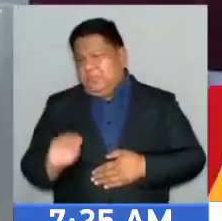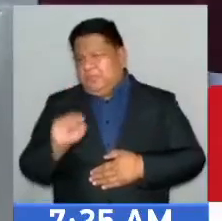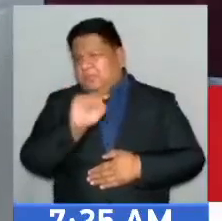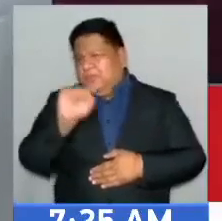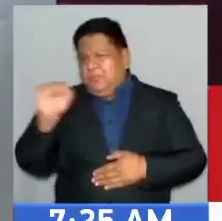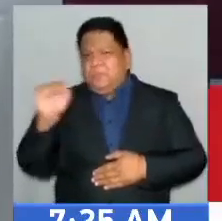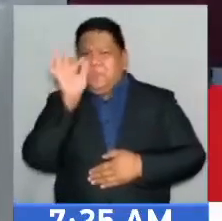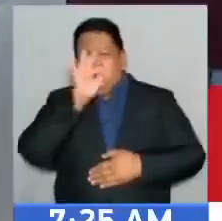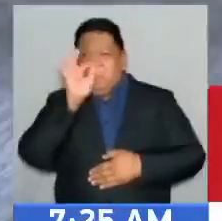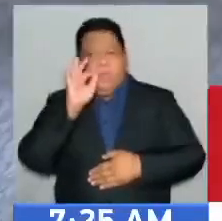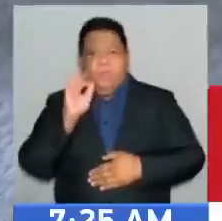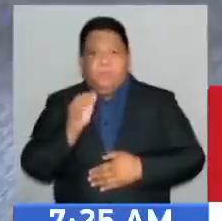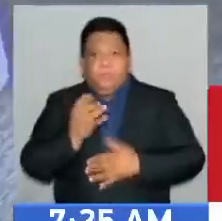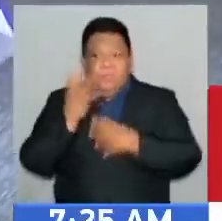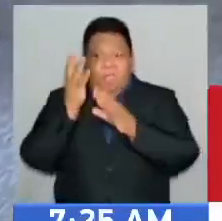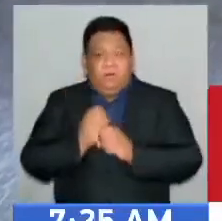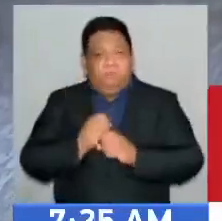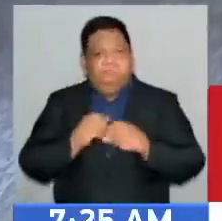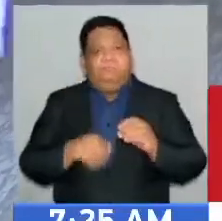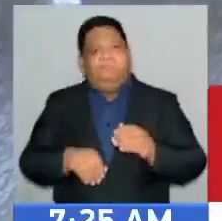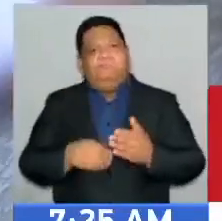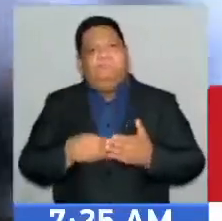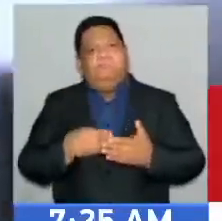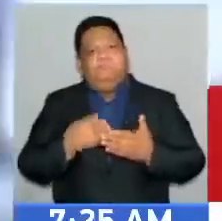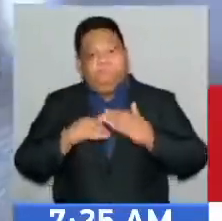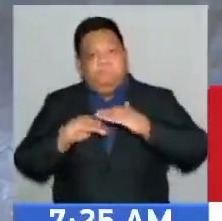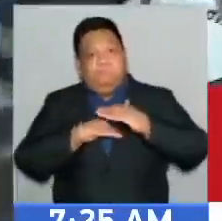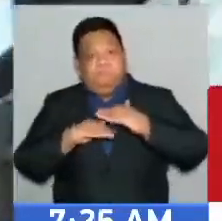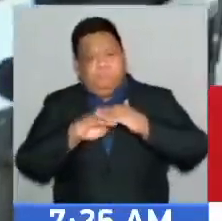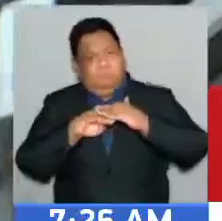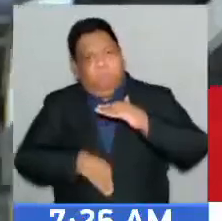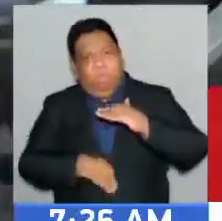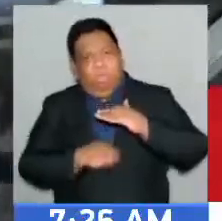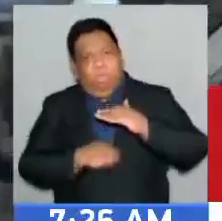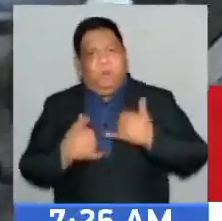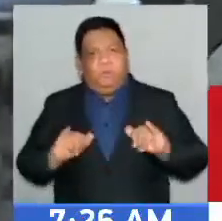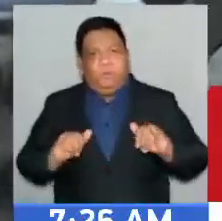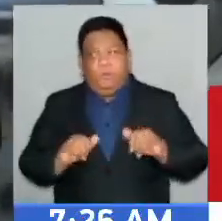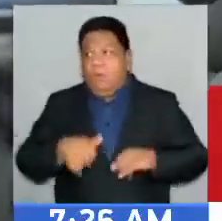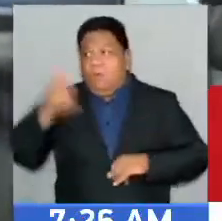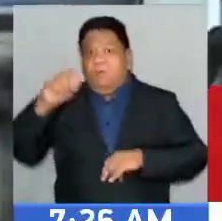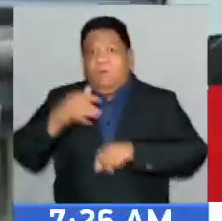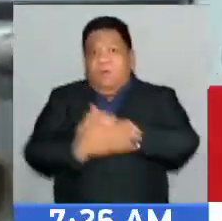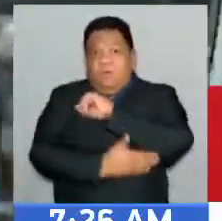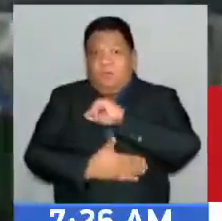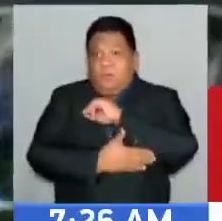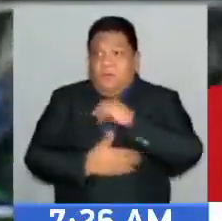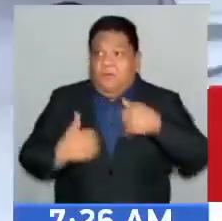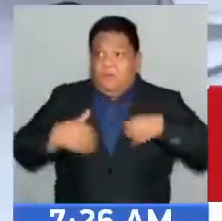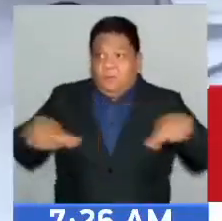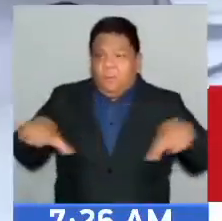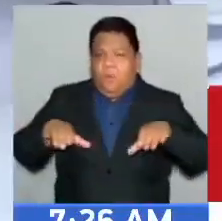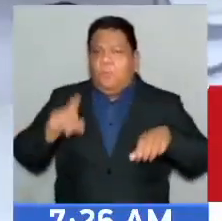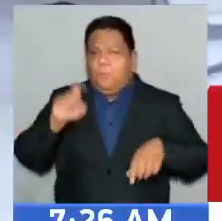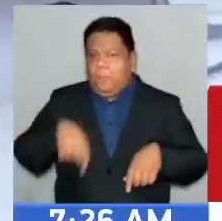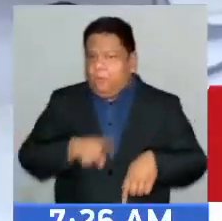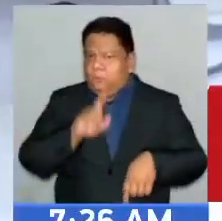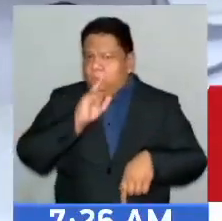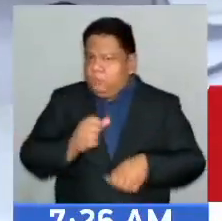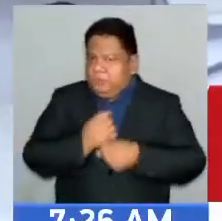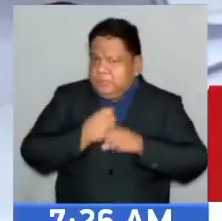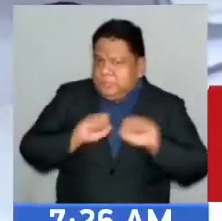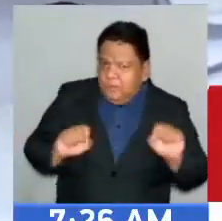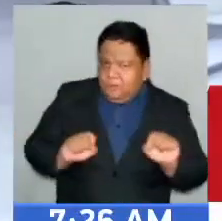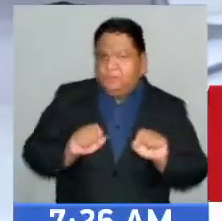ng employment opportunities abroad, mahalaga raw na matiyak ang kapakanan at kaligtasan ng mga migrant worker. Bagay na sabi